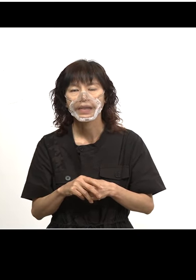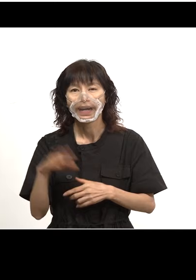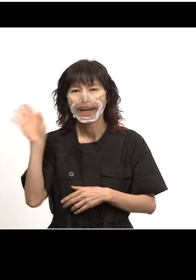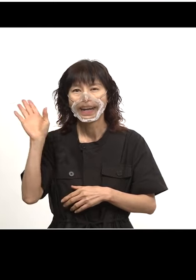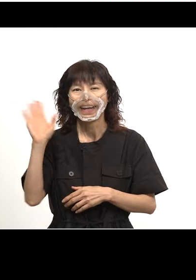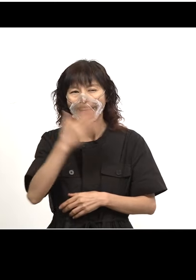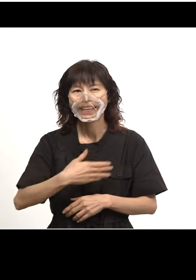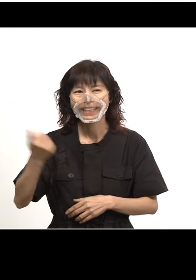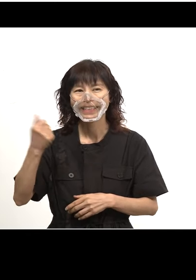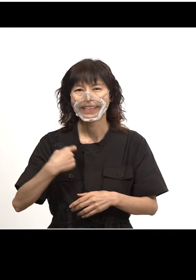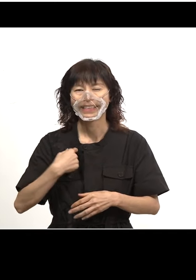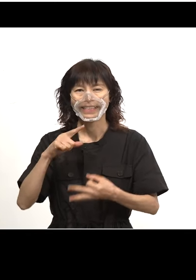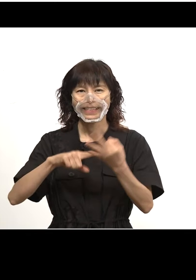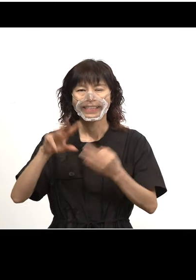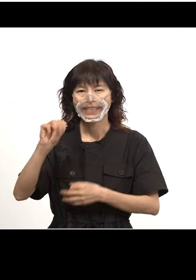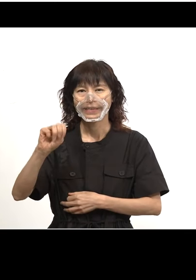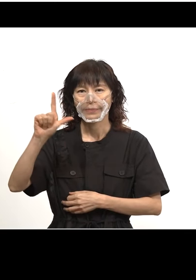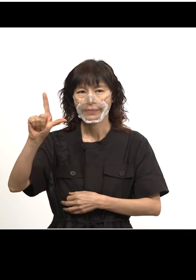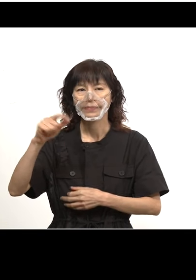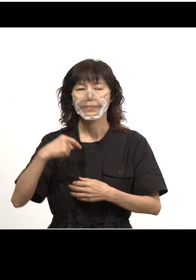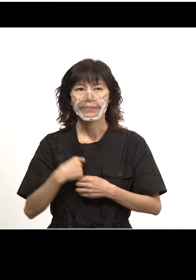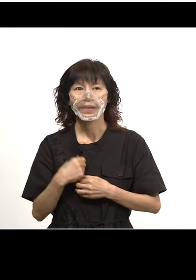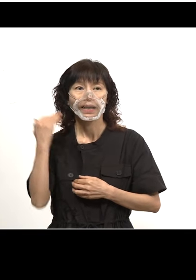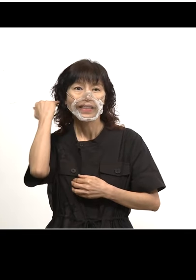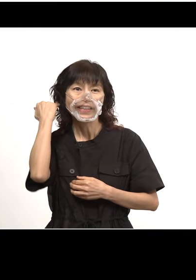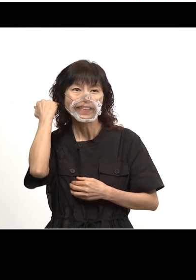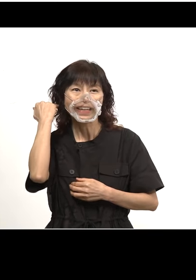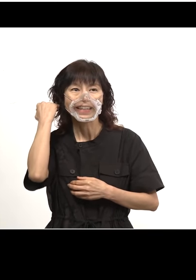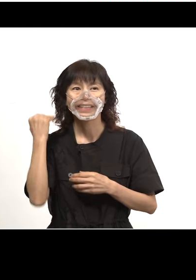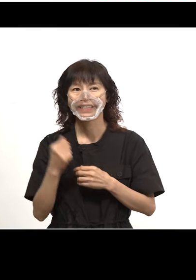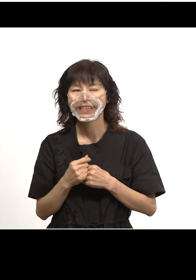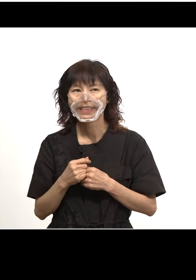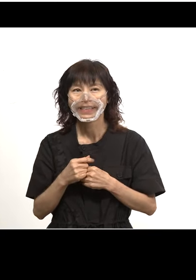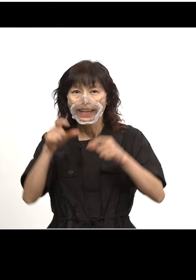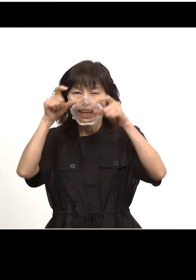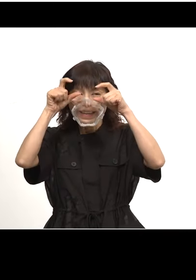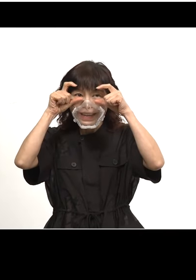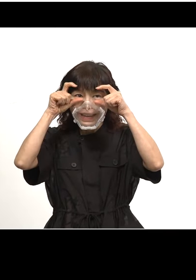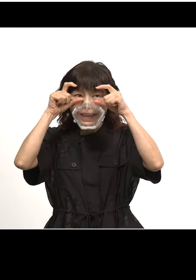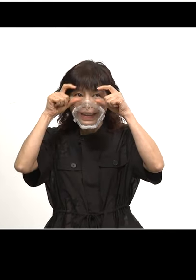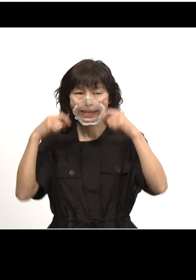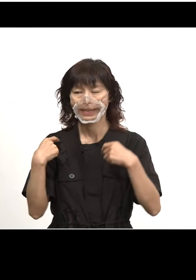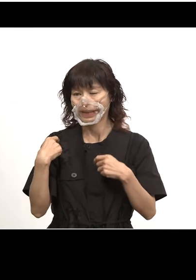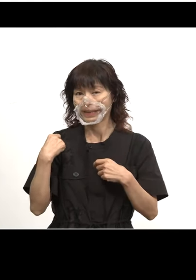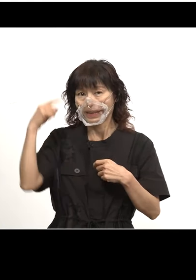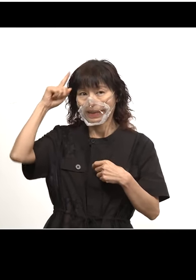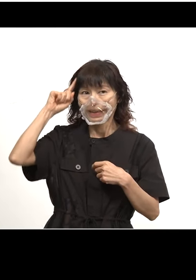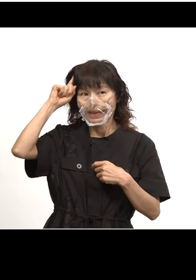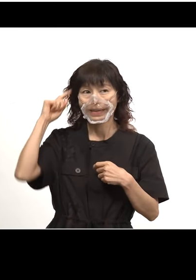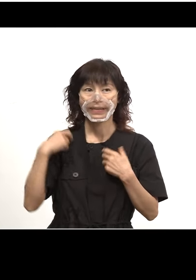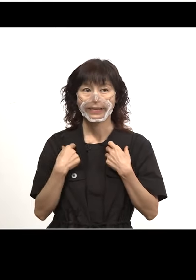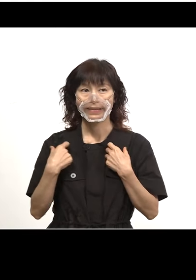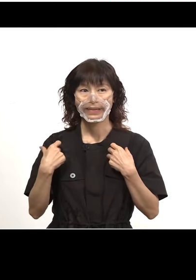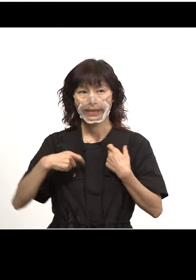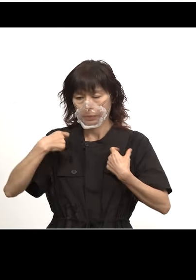Hello， 大家好啊，我是 Mimi。咁我係短頭髮嘅，戴咗眼鏡啦。咁我著黑色衫，咁我就有一